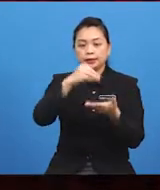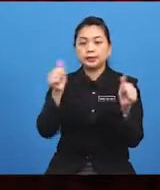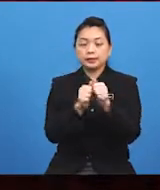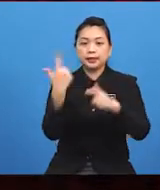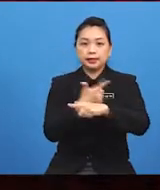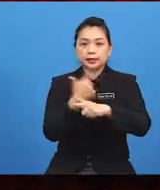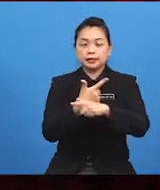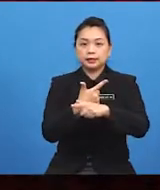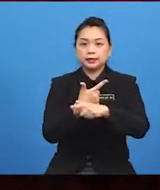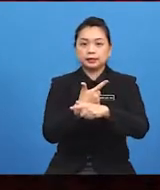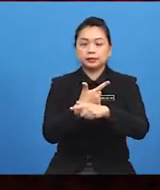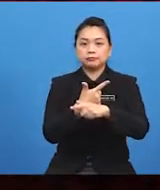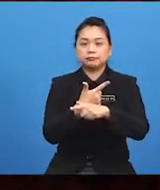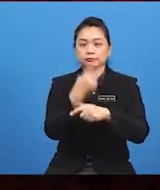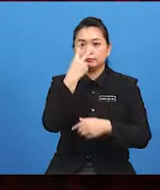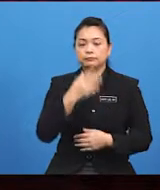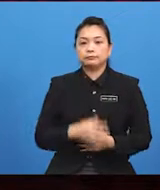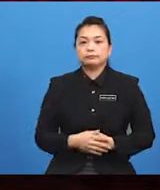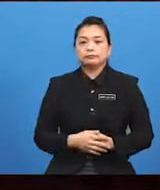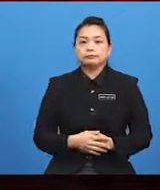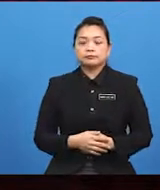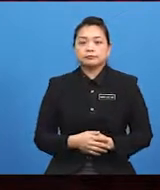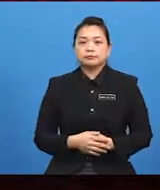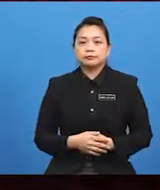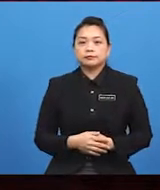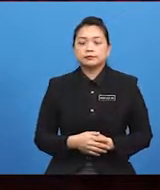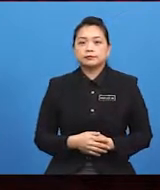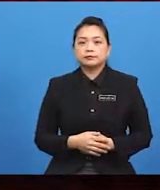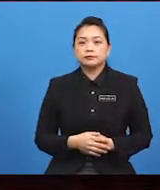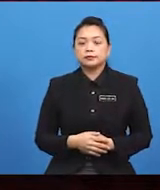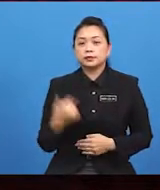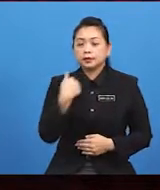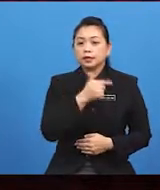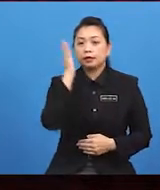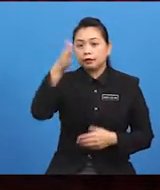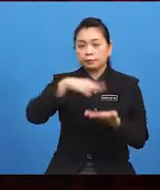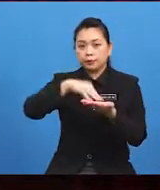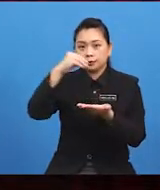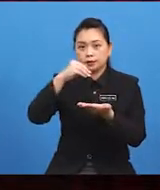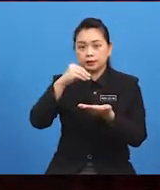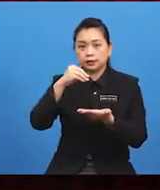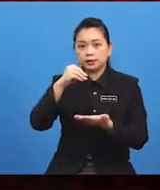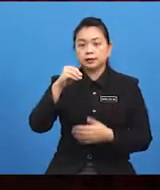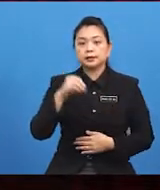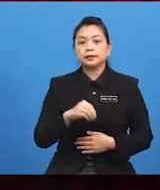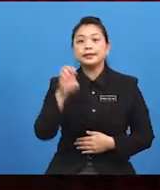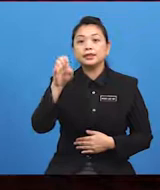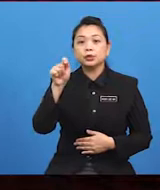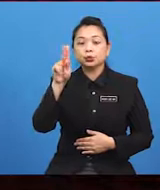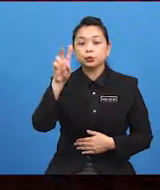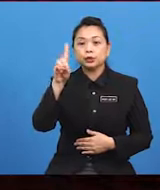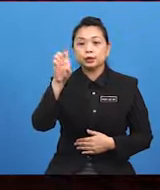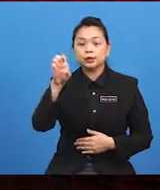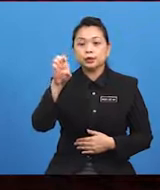Kita teruskan pembelajaran hari ini dengan latihan bacaan semerta. Bagi pembacaan semerta ini, kita akan